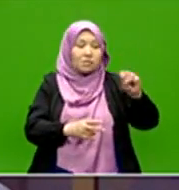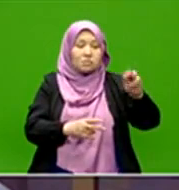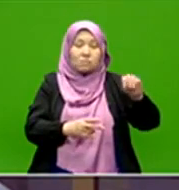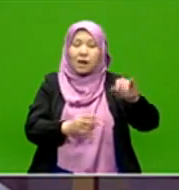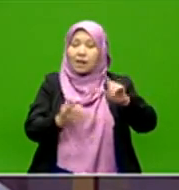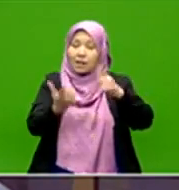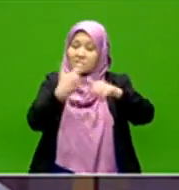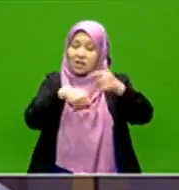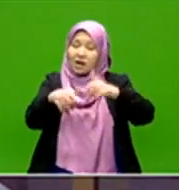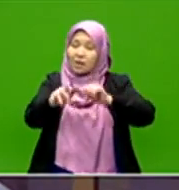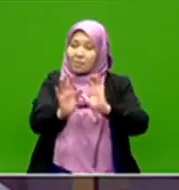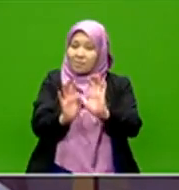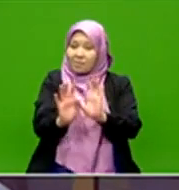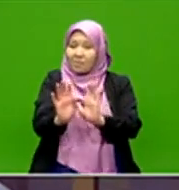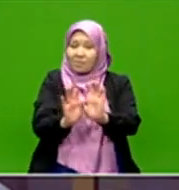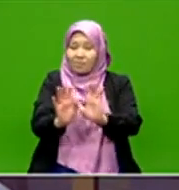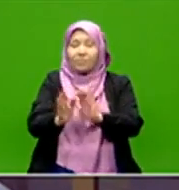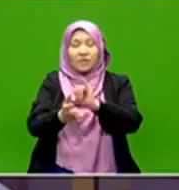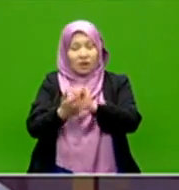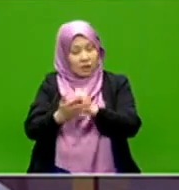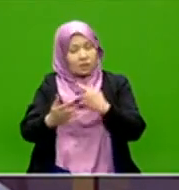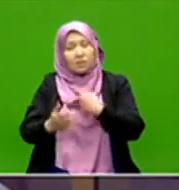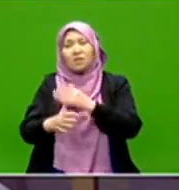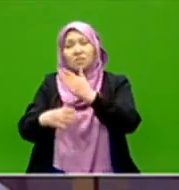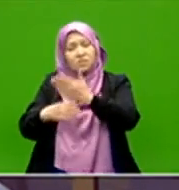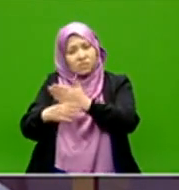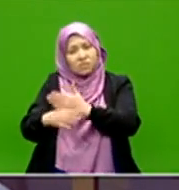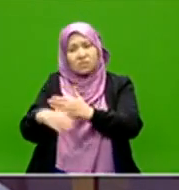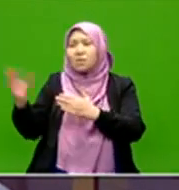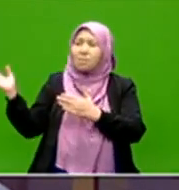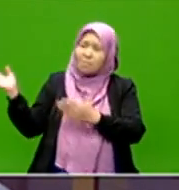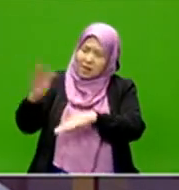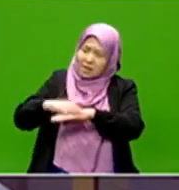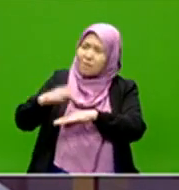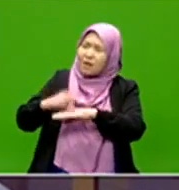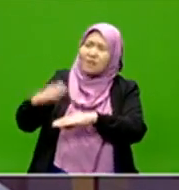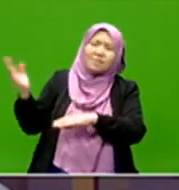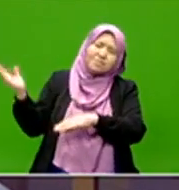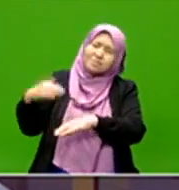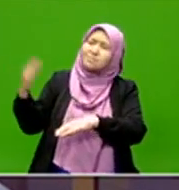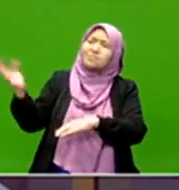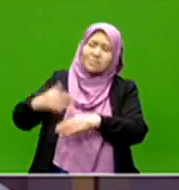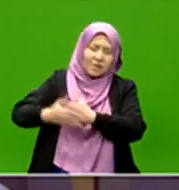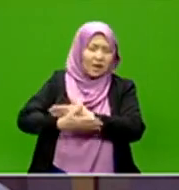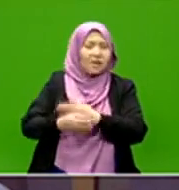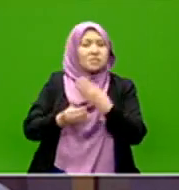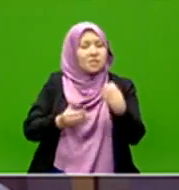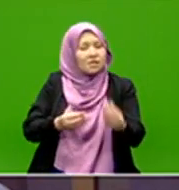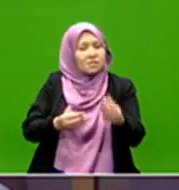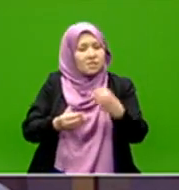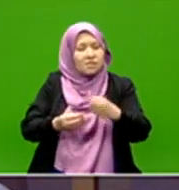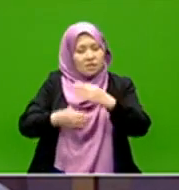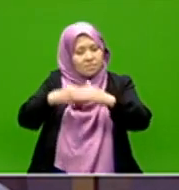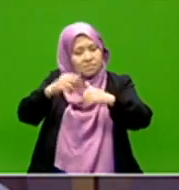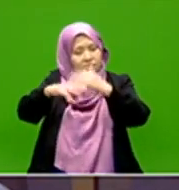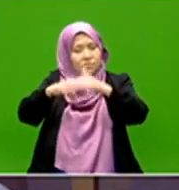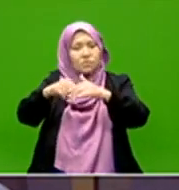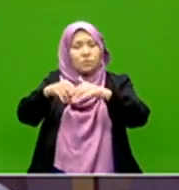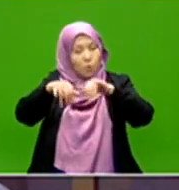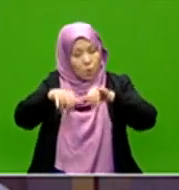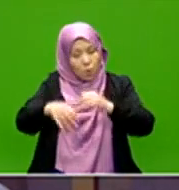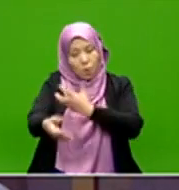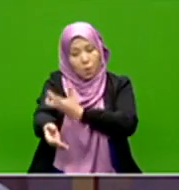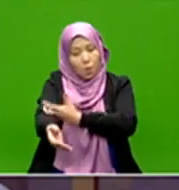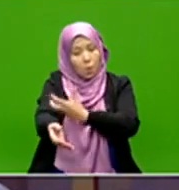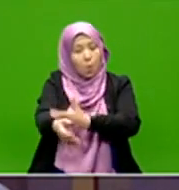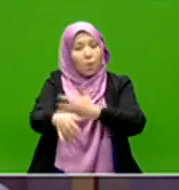buat baik kita kena kongsikan. Yeah. Ajak sekali anak walaupun sedikit-sedikit, tetapi itu adalah generasi penerus legasi